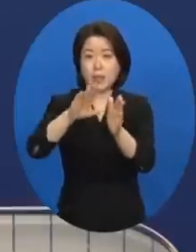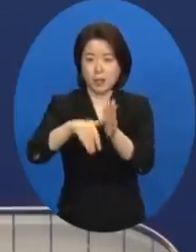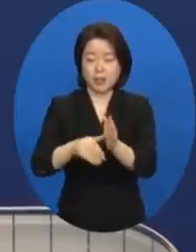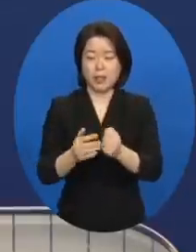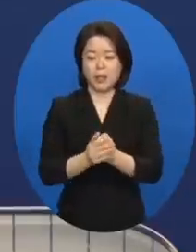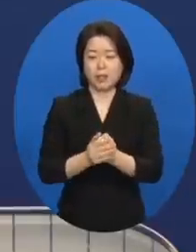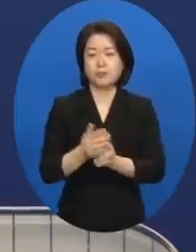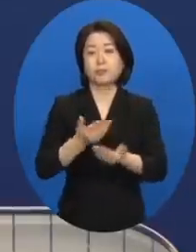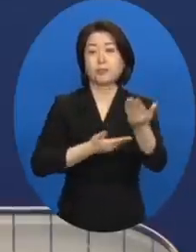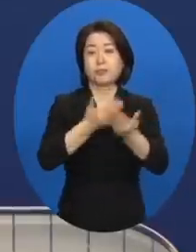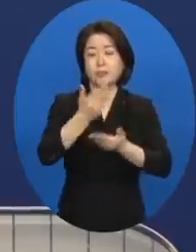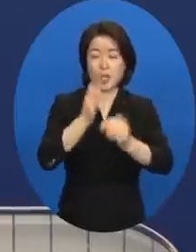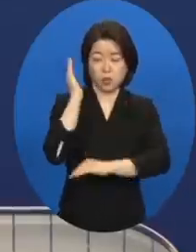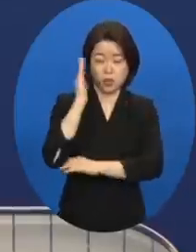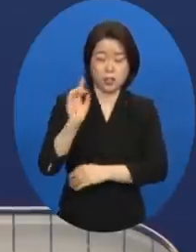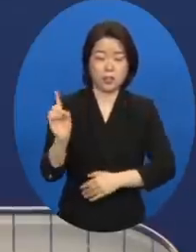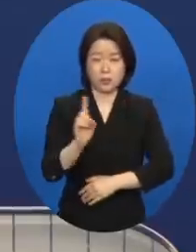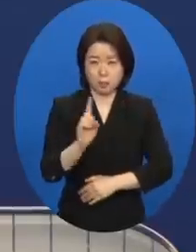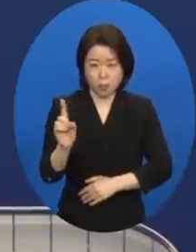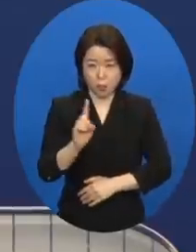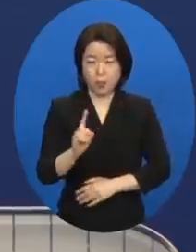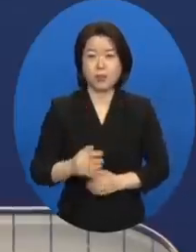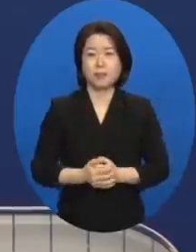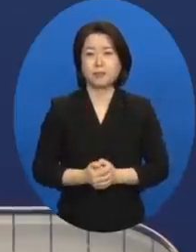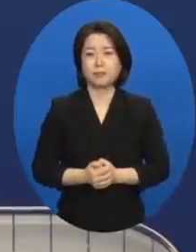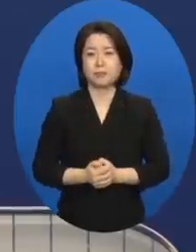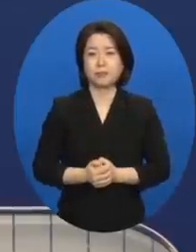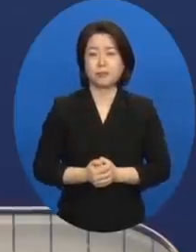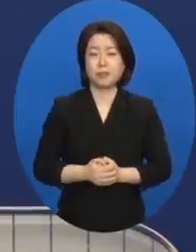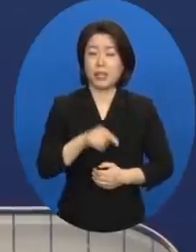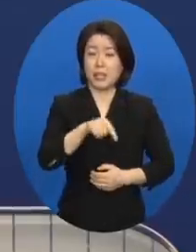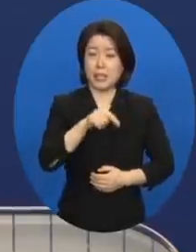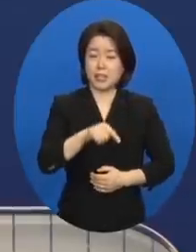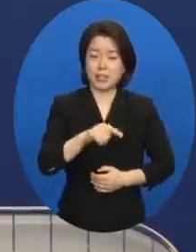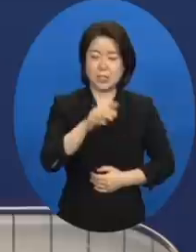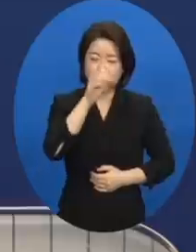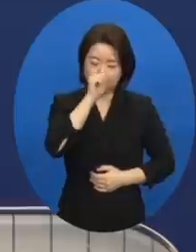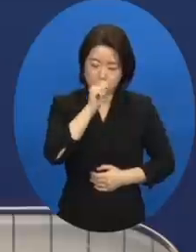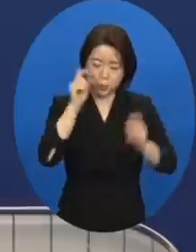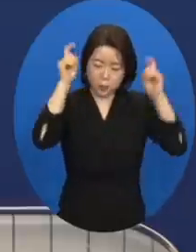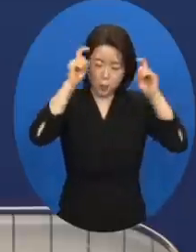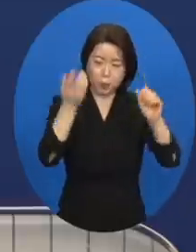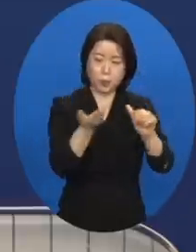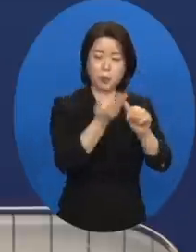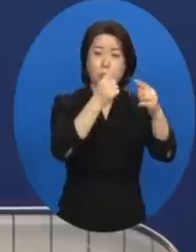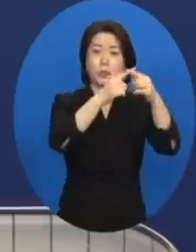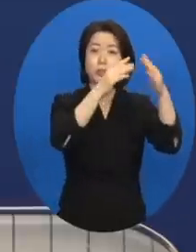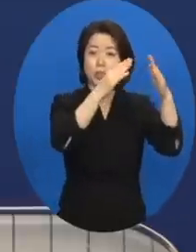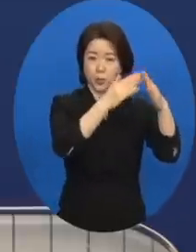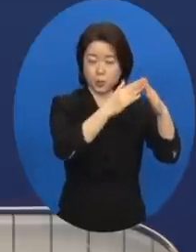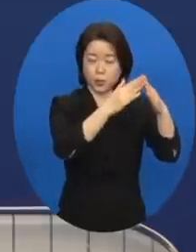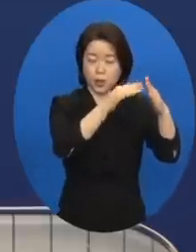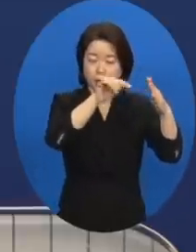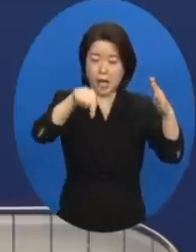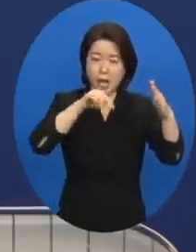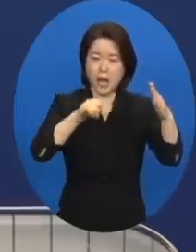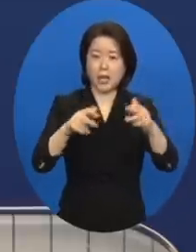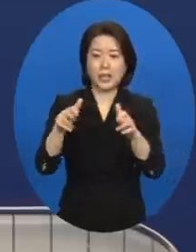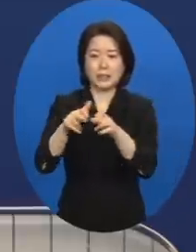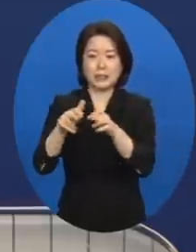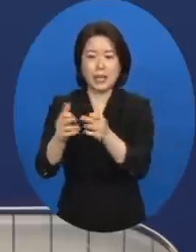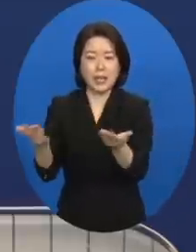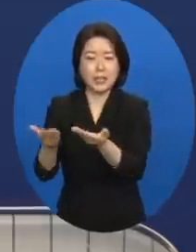이야기 중에 이 선한 목자의 장애인 사역에 대해서 듣게